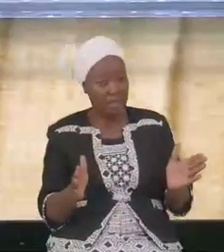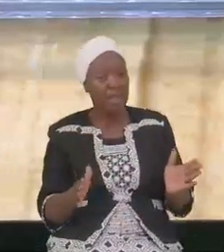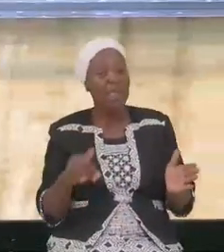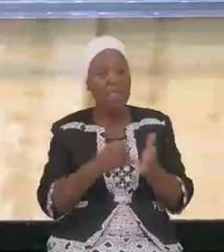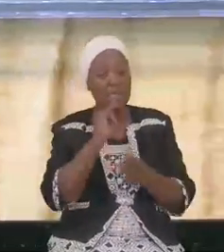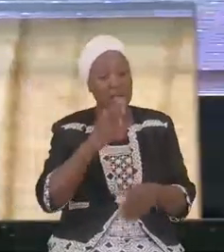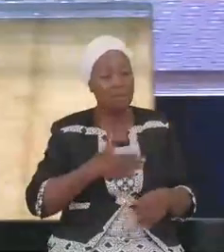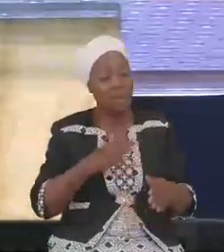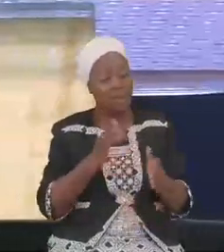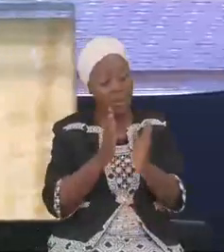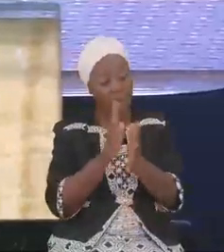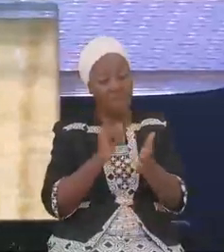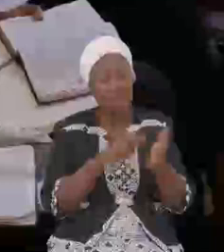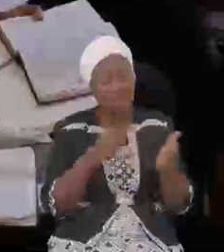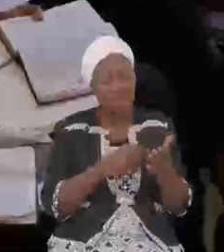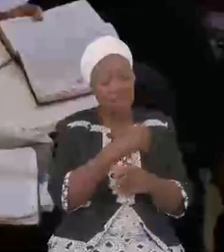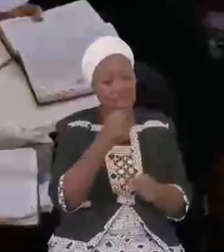dans votre vie au nom de Jésus-Christ.